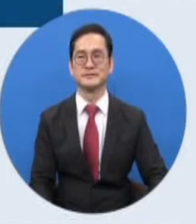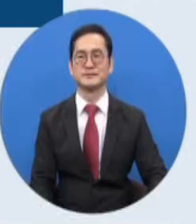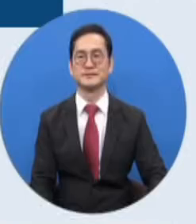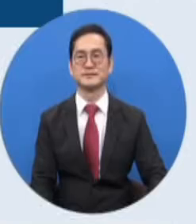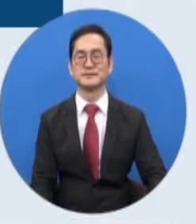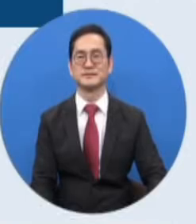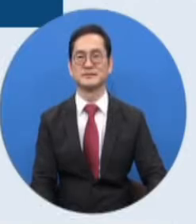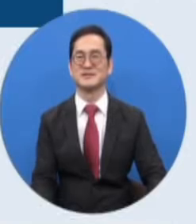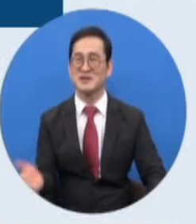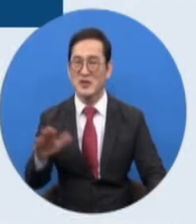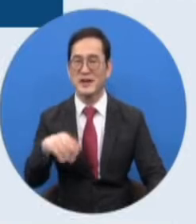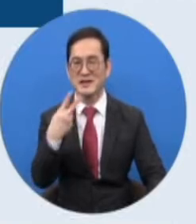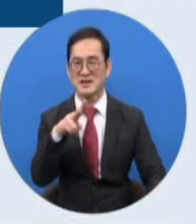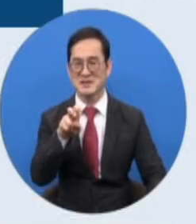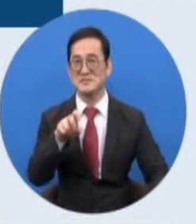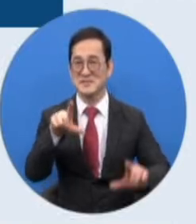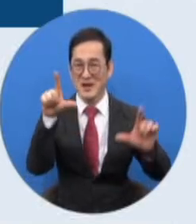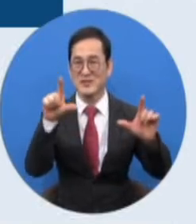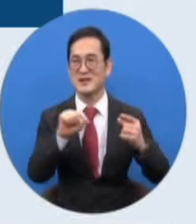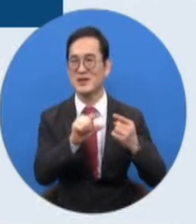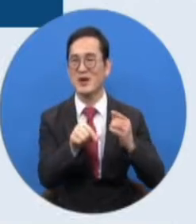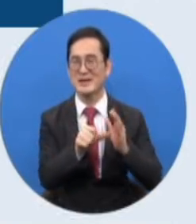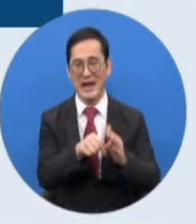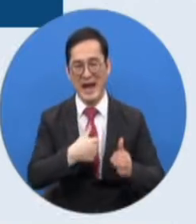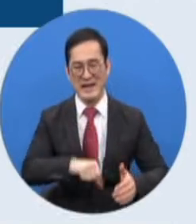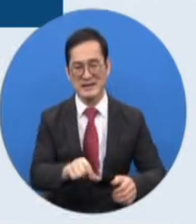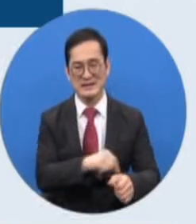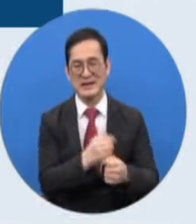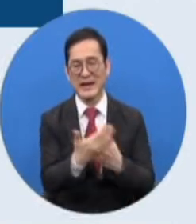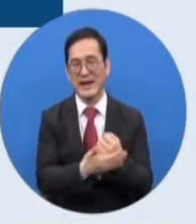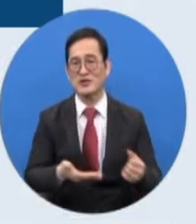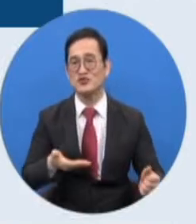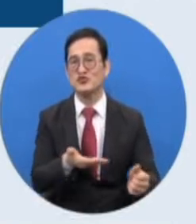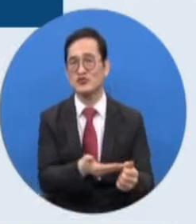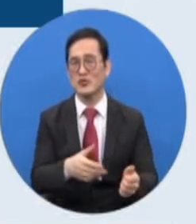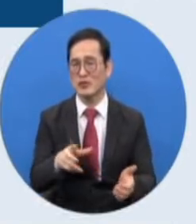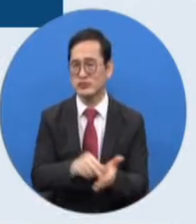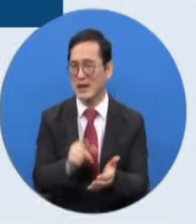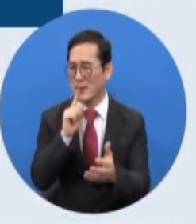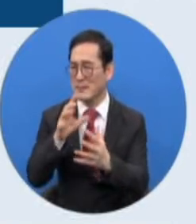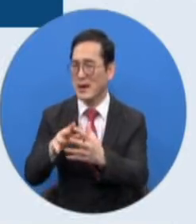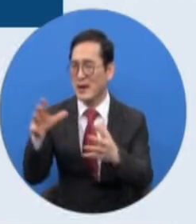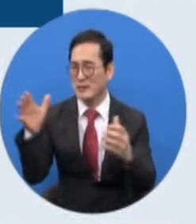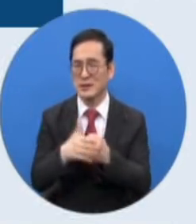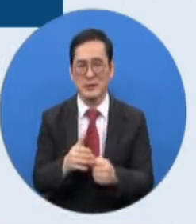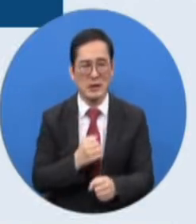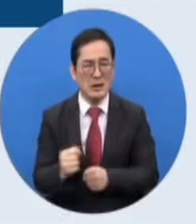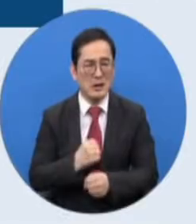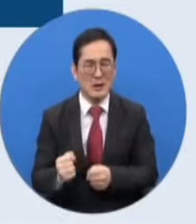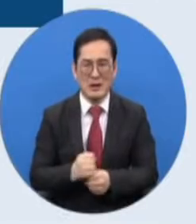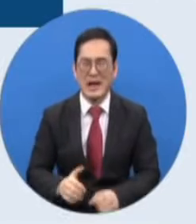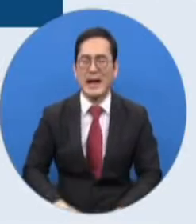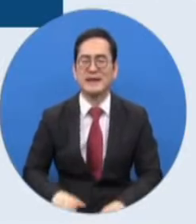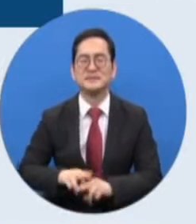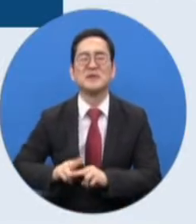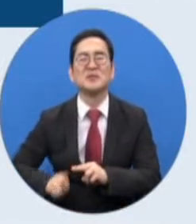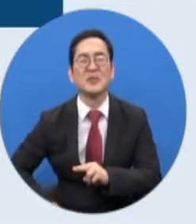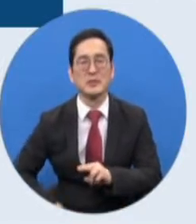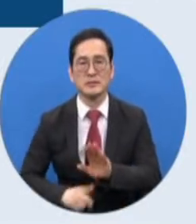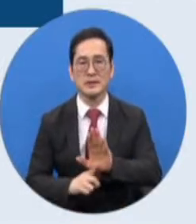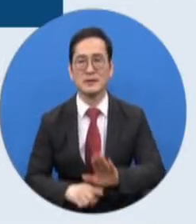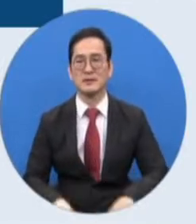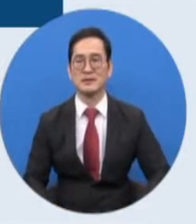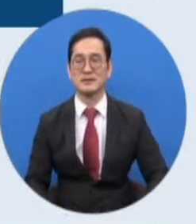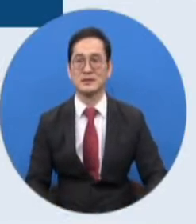그런데 알고 보니 아들 특혜 의혹이 불거졌다라는 대목이 같이 보도되고 있어요. 선관위 사무처장 당시 강화군청 재직 중이던 아들이